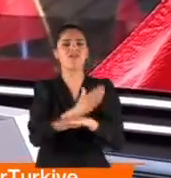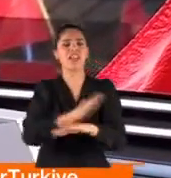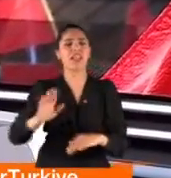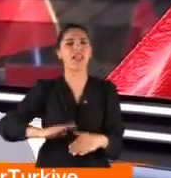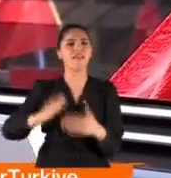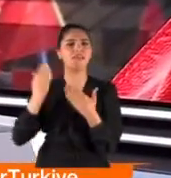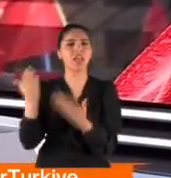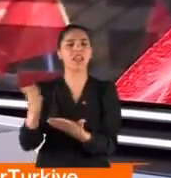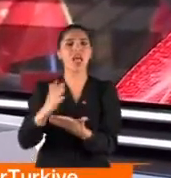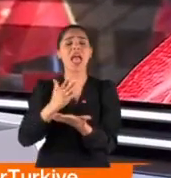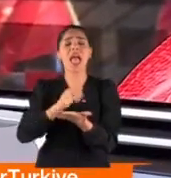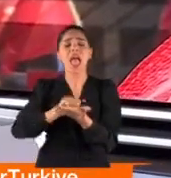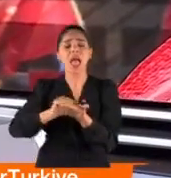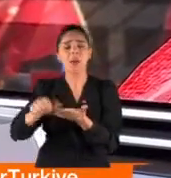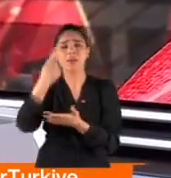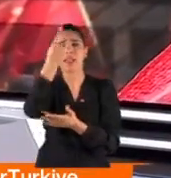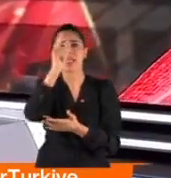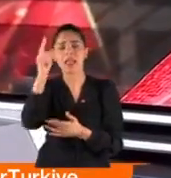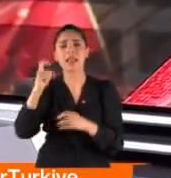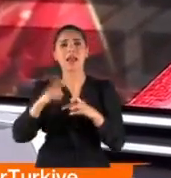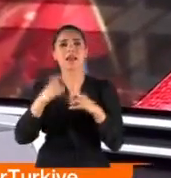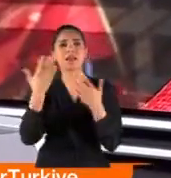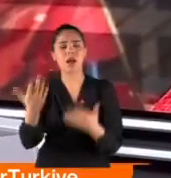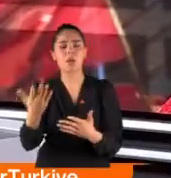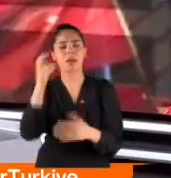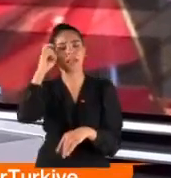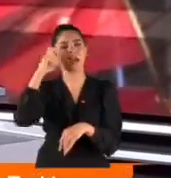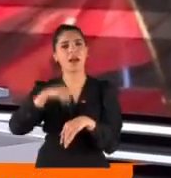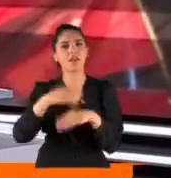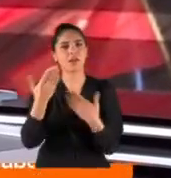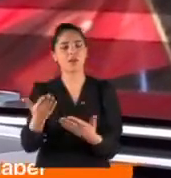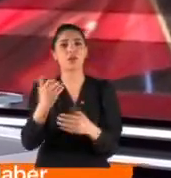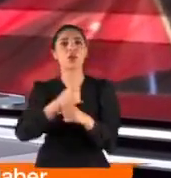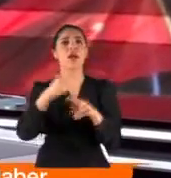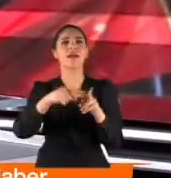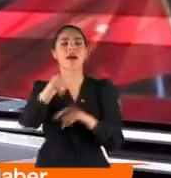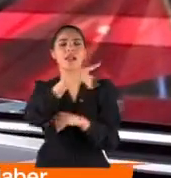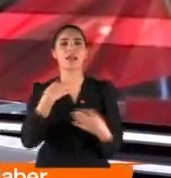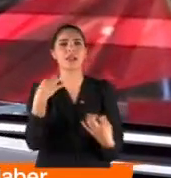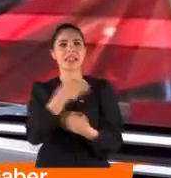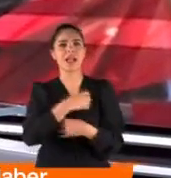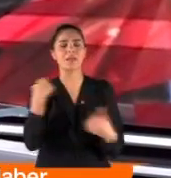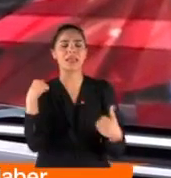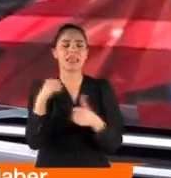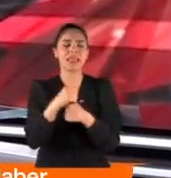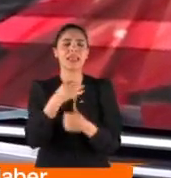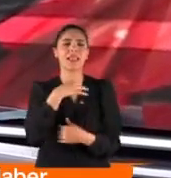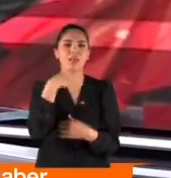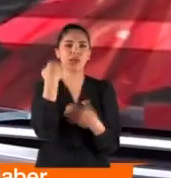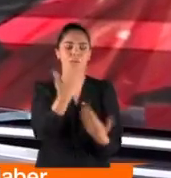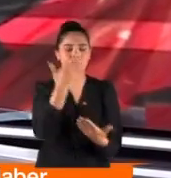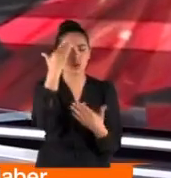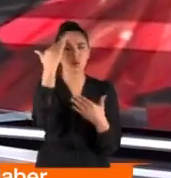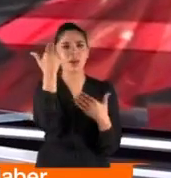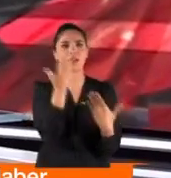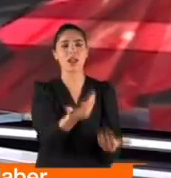evladı. Her birini rahmetle, minnetle yad ediyoruz. Gazilerimizi de saygıyla ve yine minnetle selamlıyoruz.